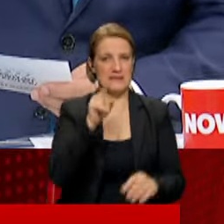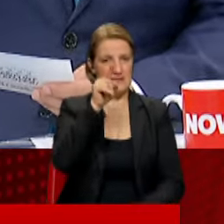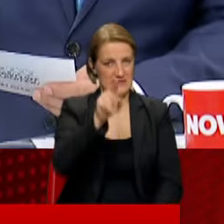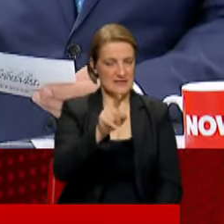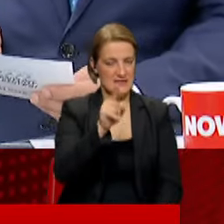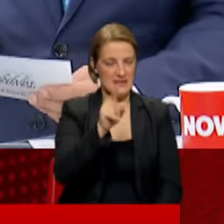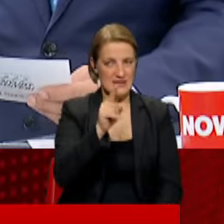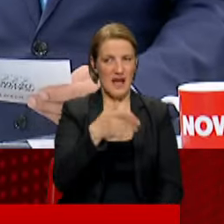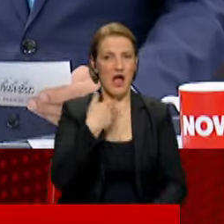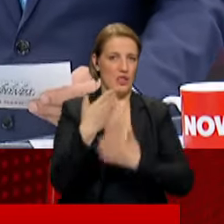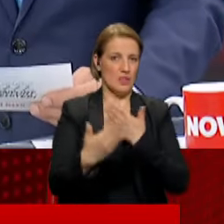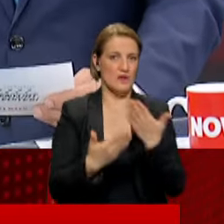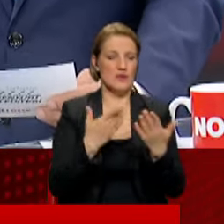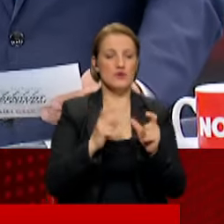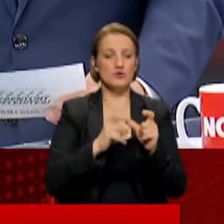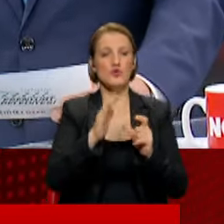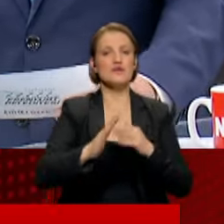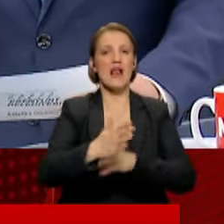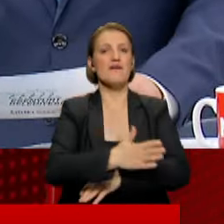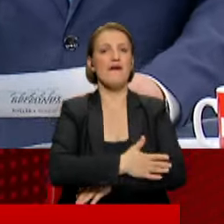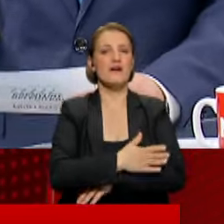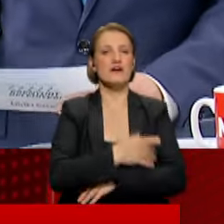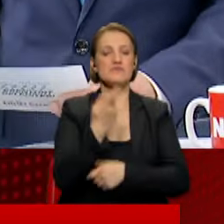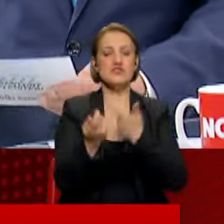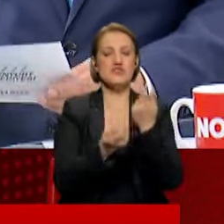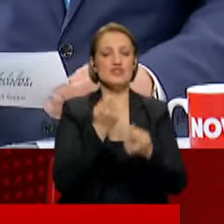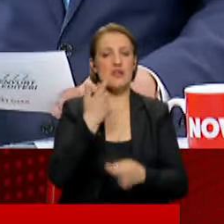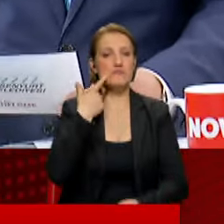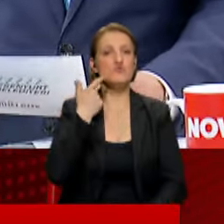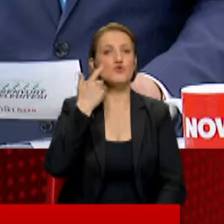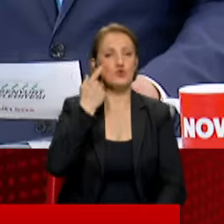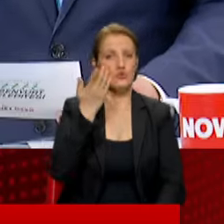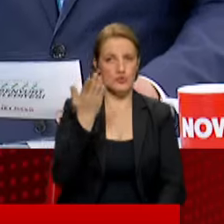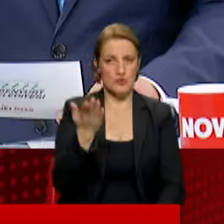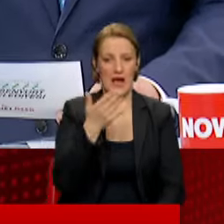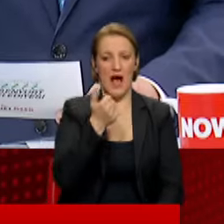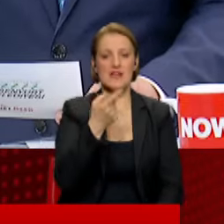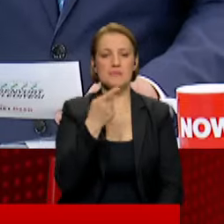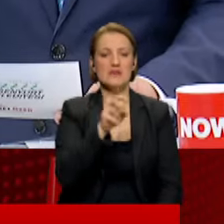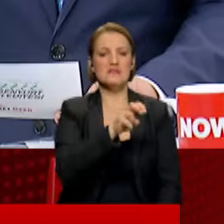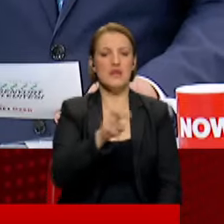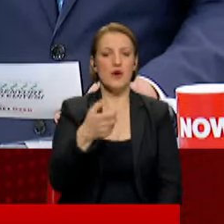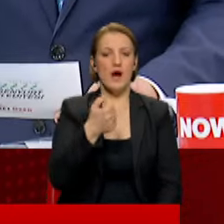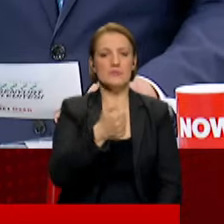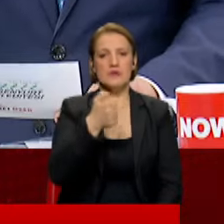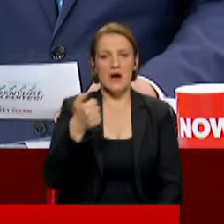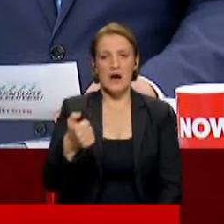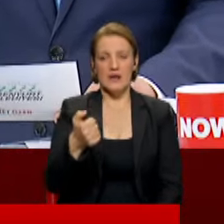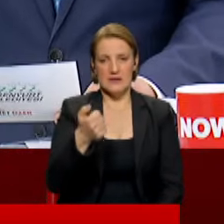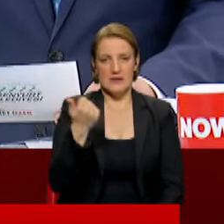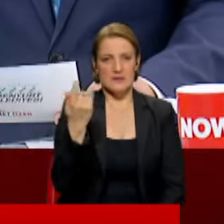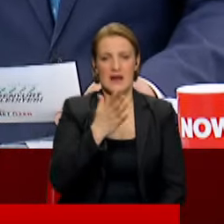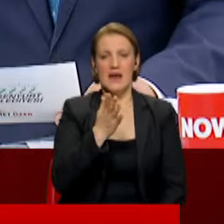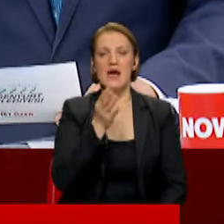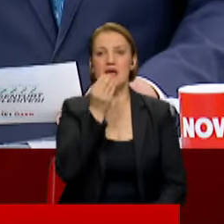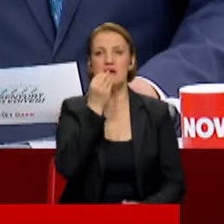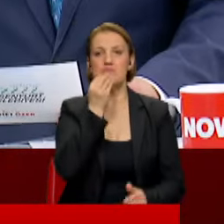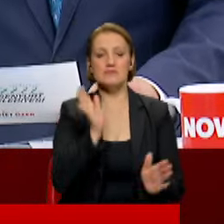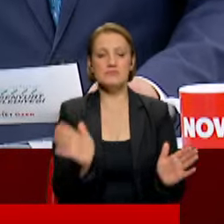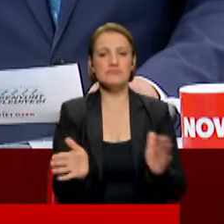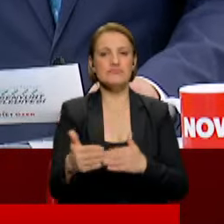de üzerinde durduğunuz sosyal yardım işleri müdürlüğümüz vasıtasıyla 6866 adet erzak kolisi